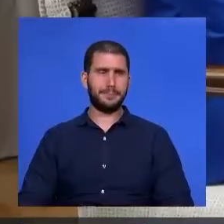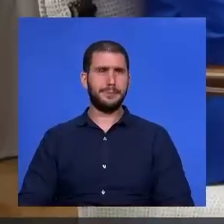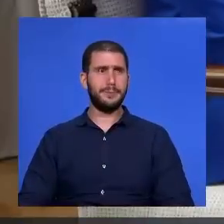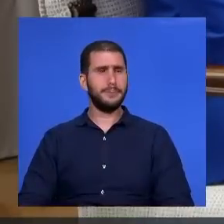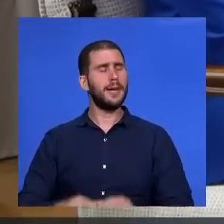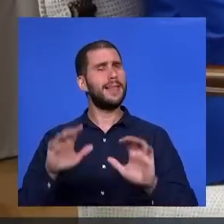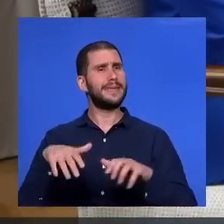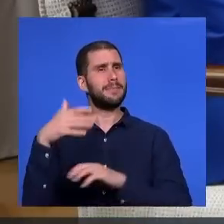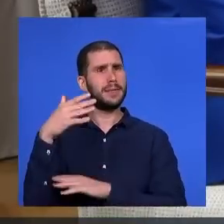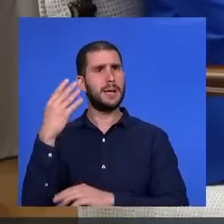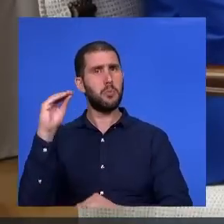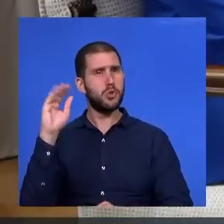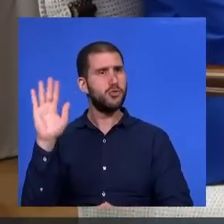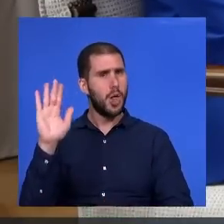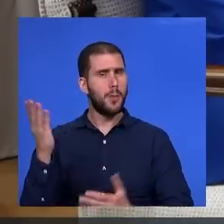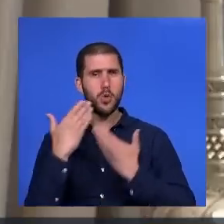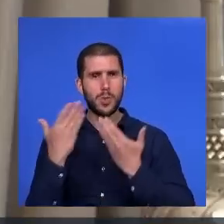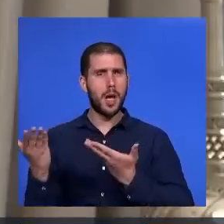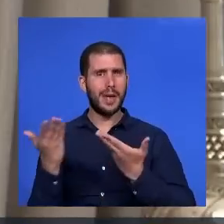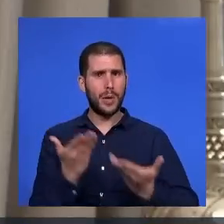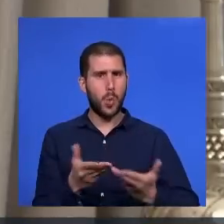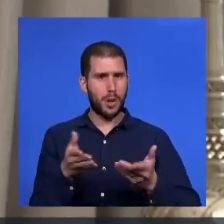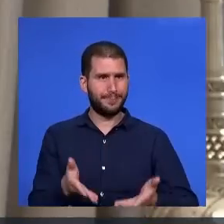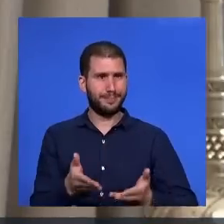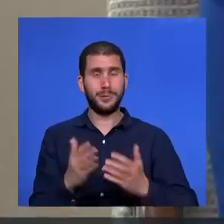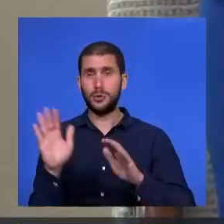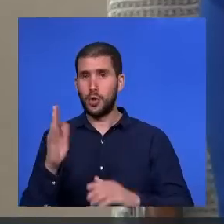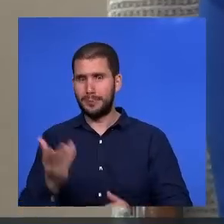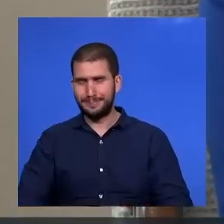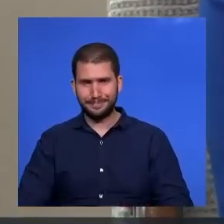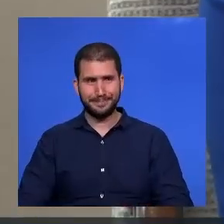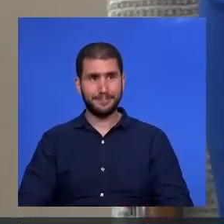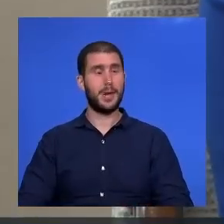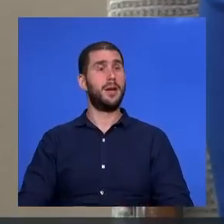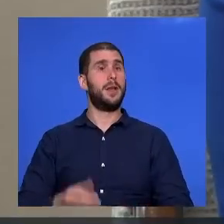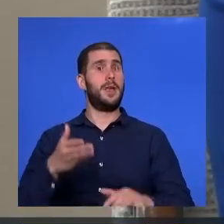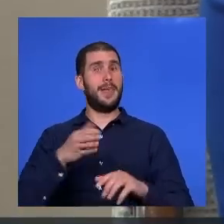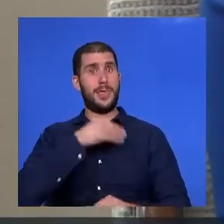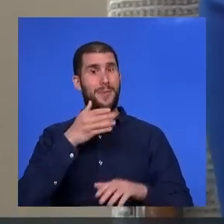נשיא המדינה יצחק הרצוג, שלום ותודה שאתה מארח אותנו כאן. שלום וברכה. בנאום הכניסה שלך